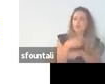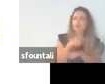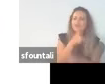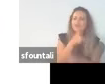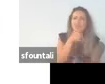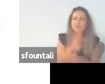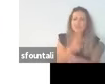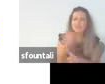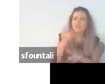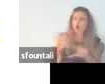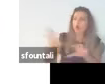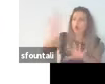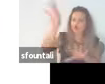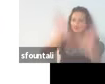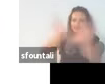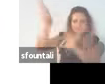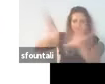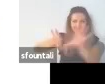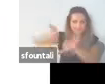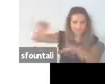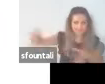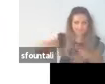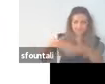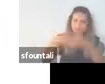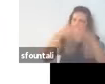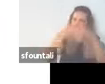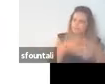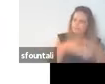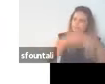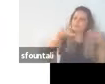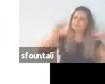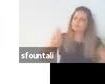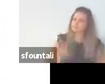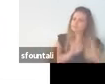διαφορετικές χώρες όπου συμμετέχουν σε συναντήσεις και σε